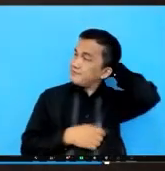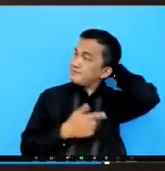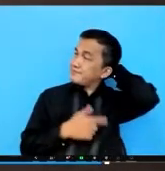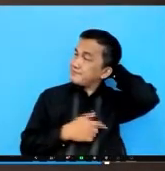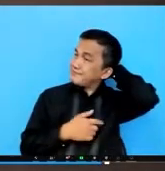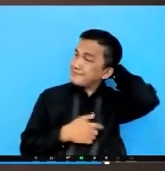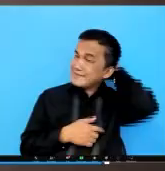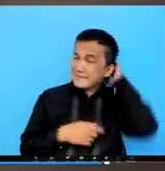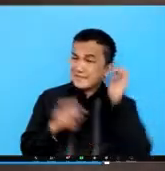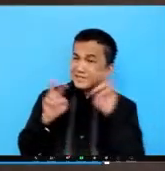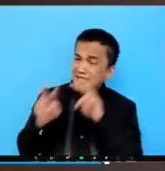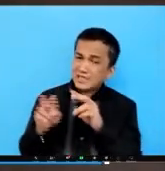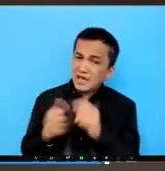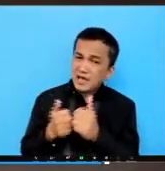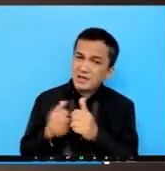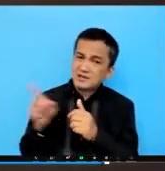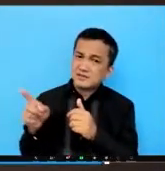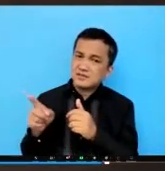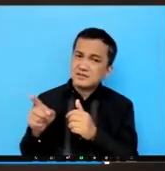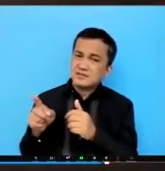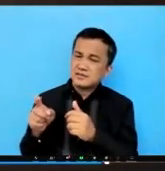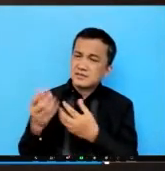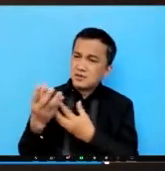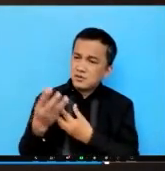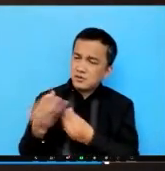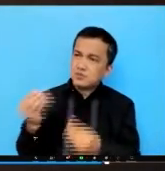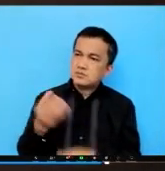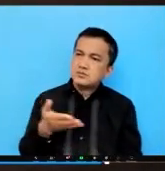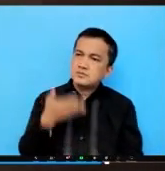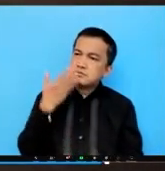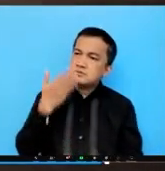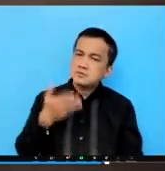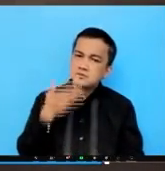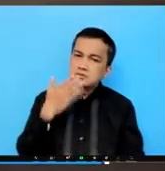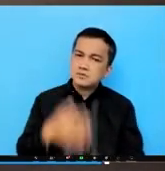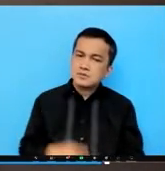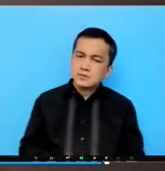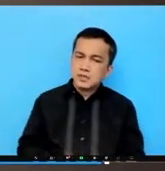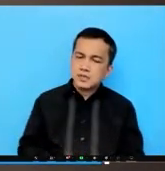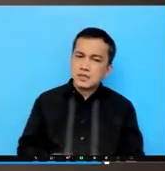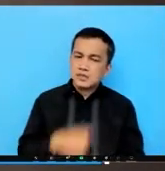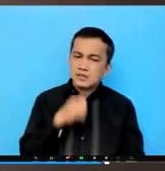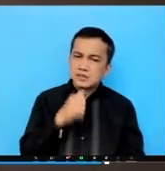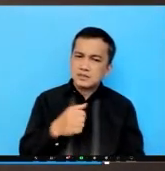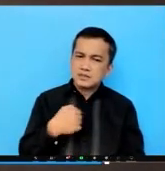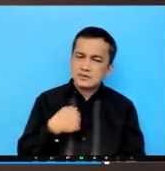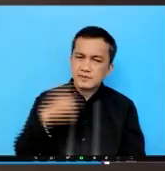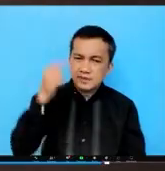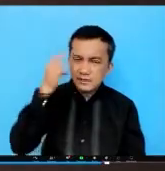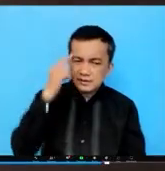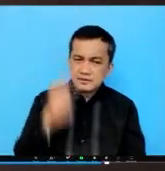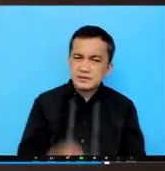kung paano siya nawalan ng hininga. Hindi ko kasi maisip